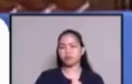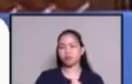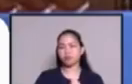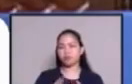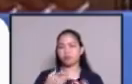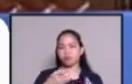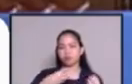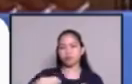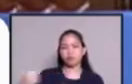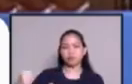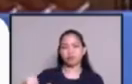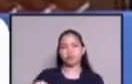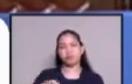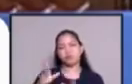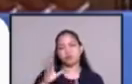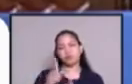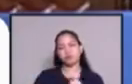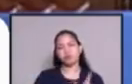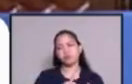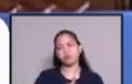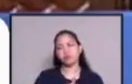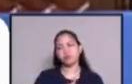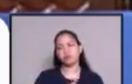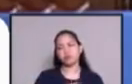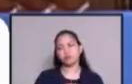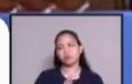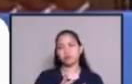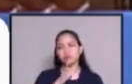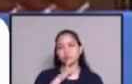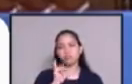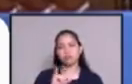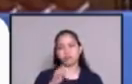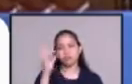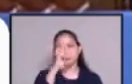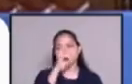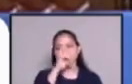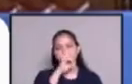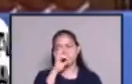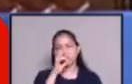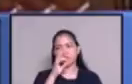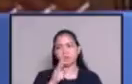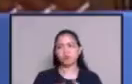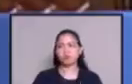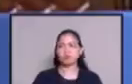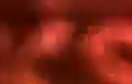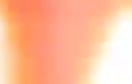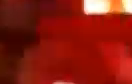Do not take me away from the crowd of being a Filipino citizen.